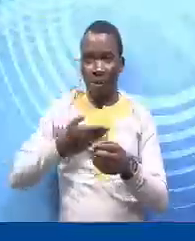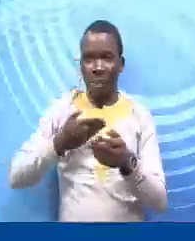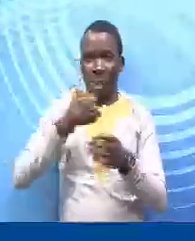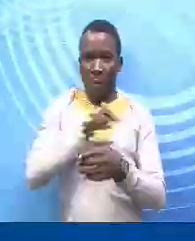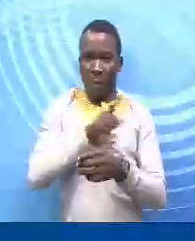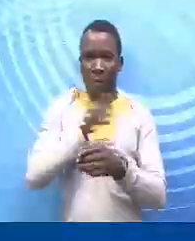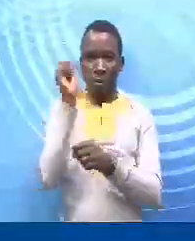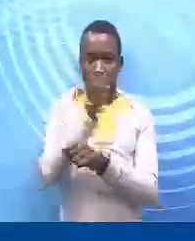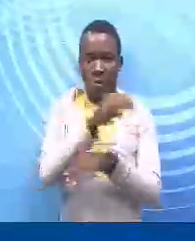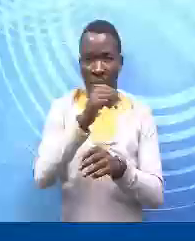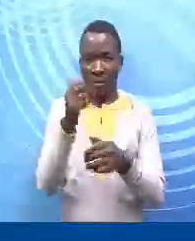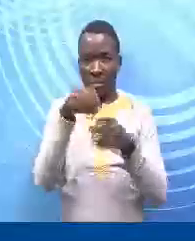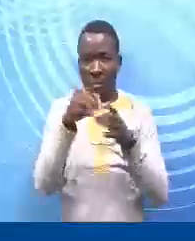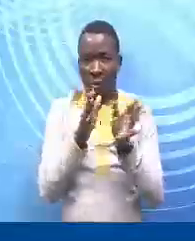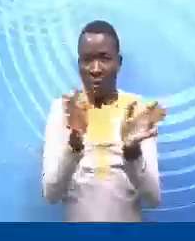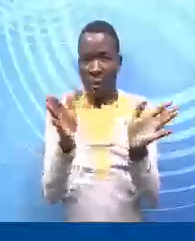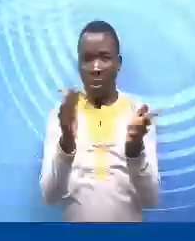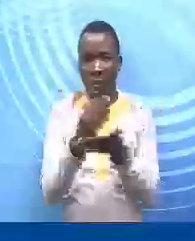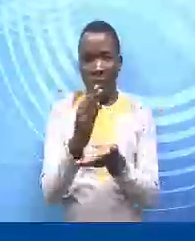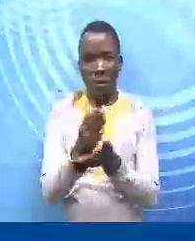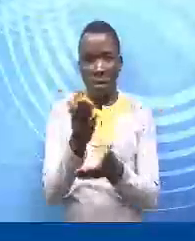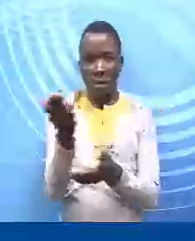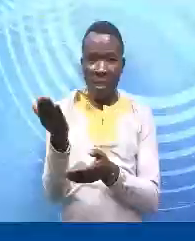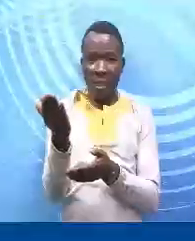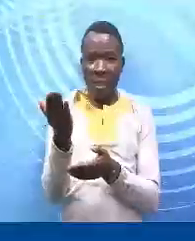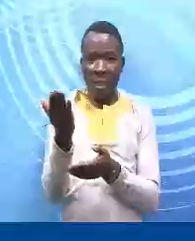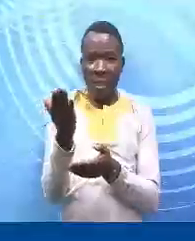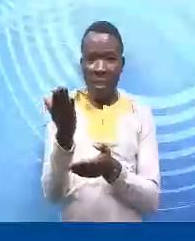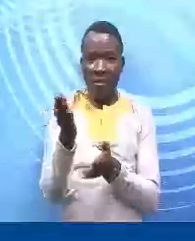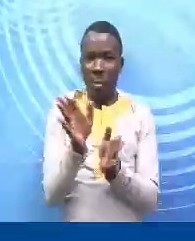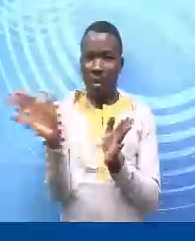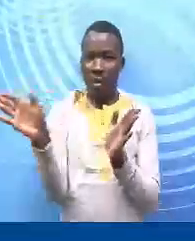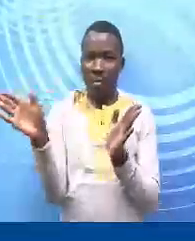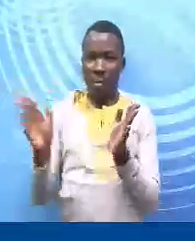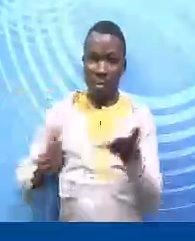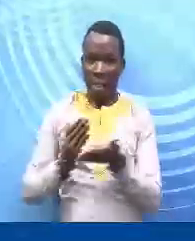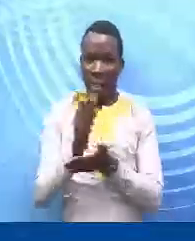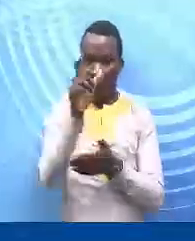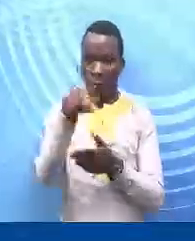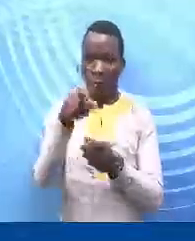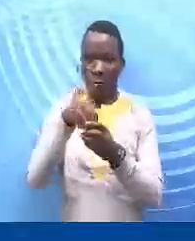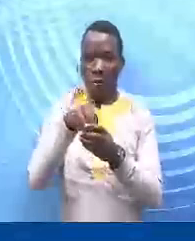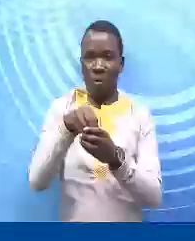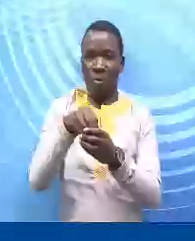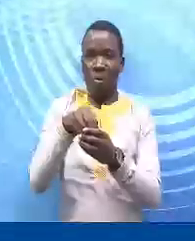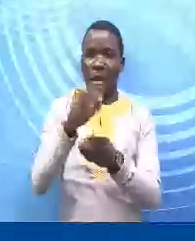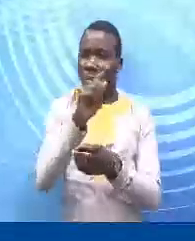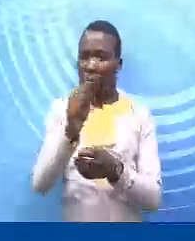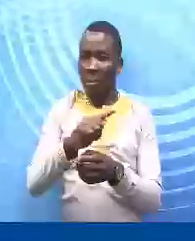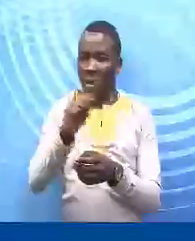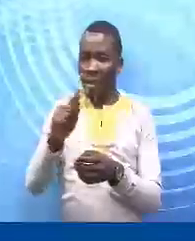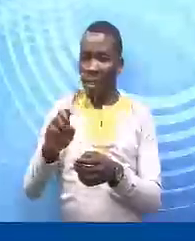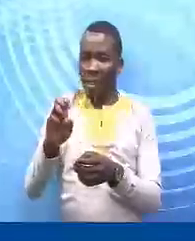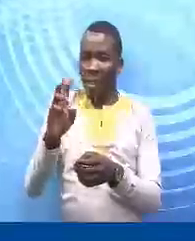rusange buriya no kuvuga buriya yavaruye inzira itafuwe y'umuntu wari muri zebra crossing